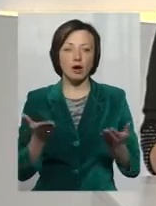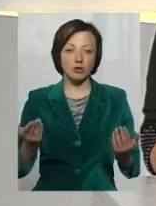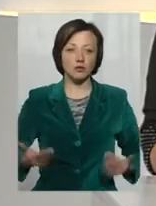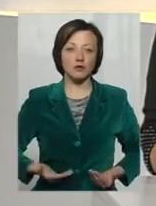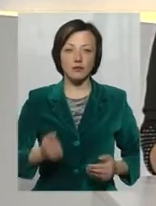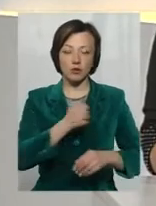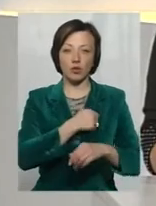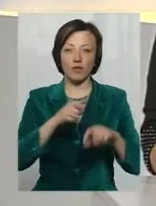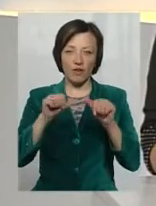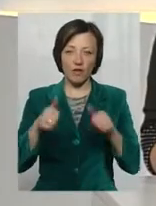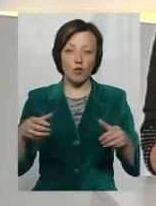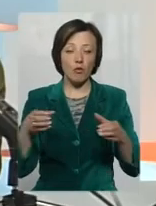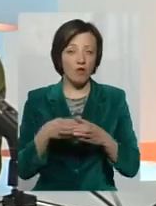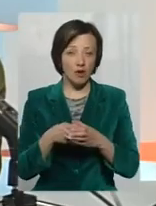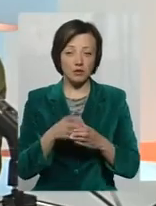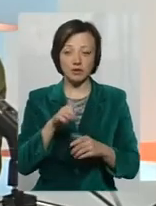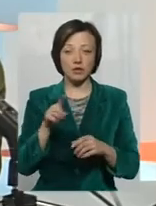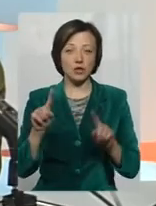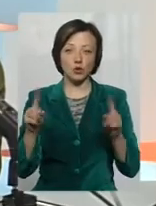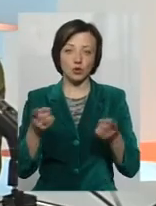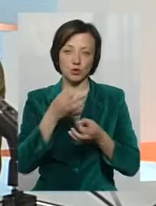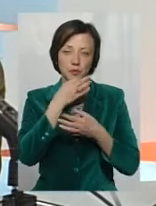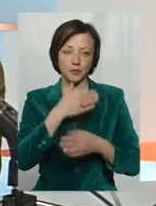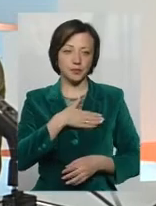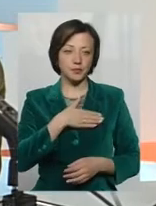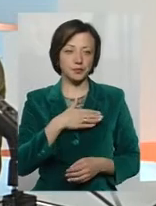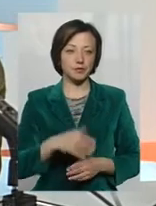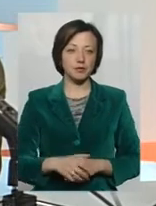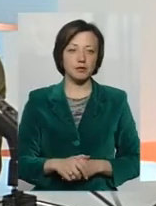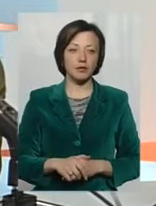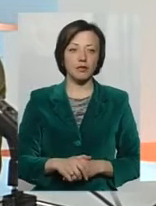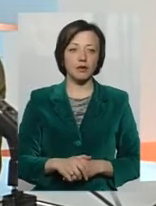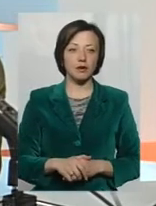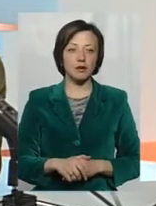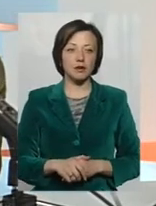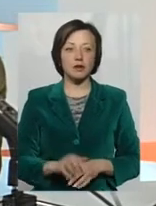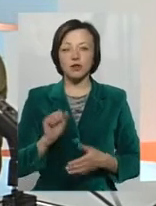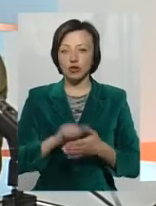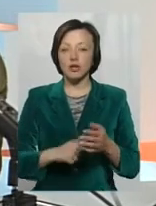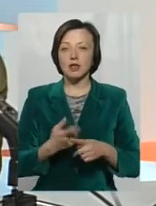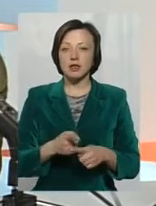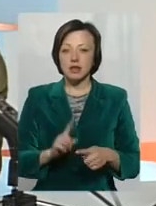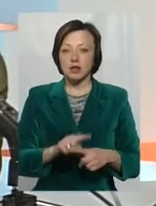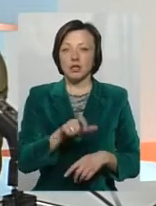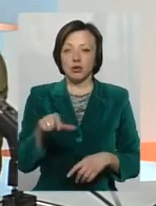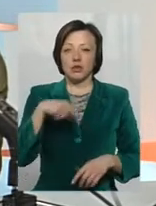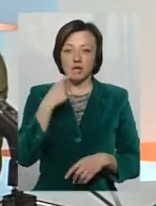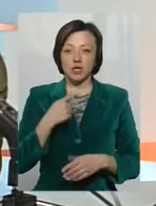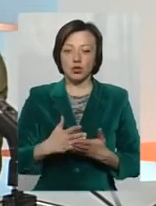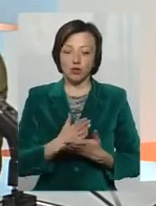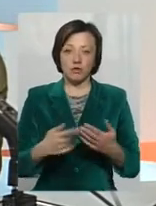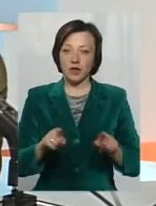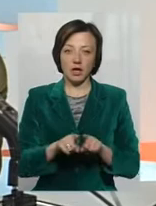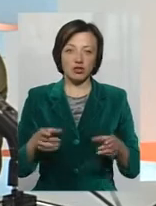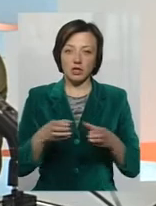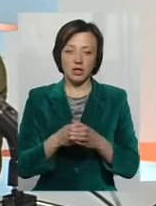відповідні військові формування, ну, не дуже їм це до душі. Через то вони сразу на цьому етапі вони сказали, що службу в таких частинах